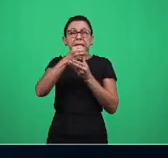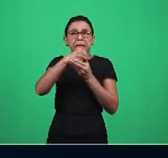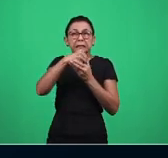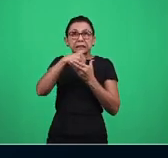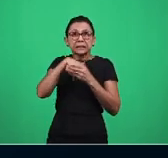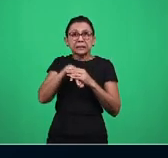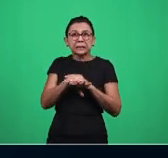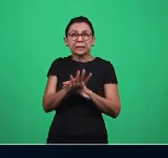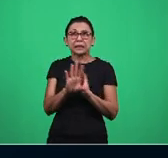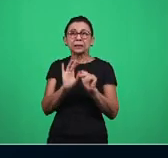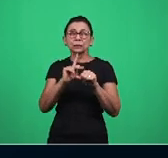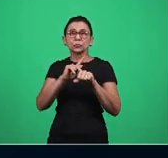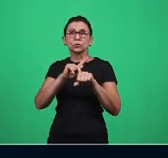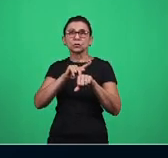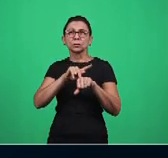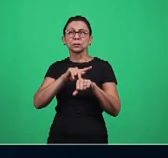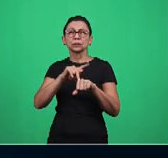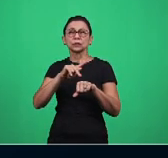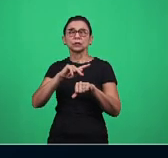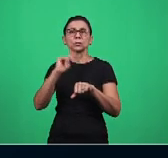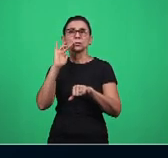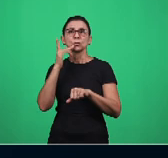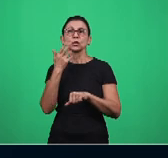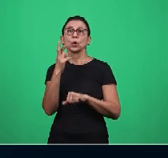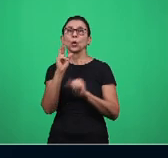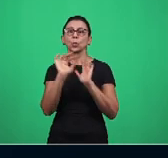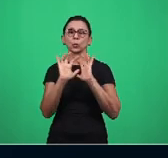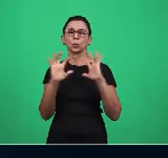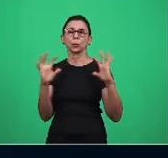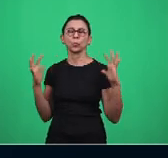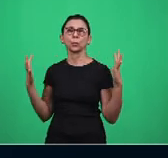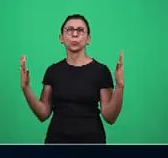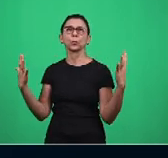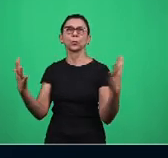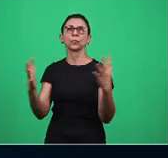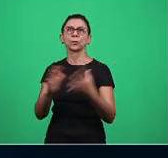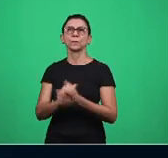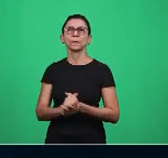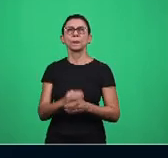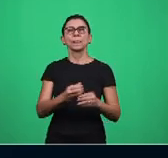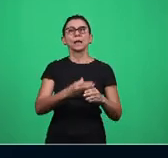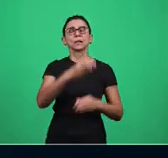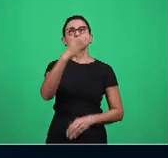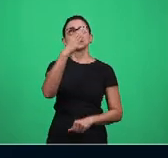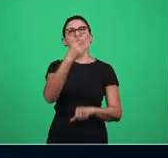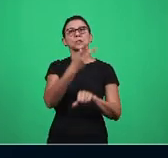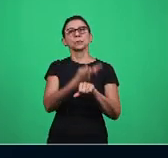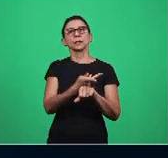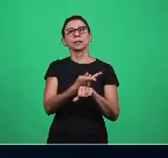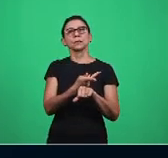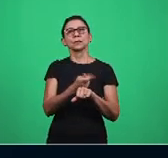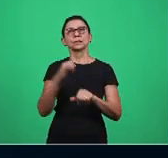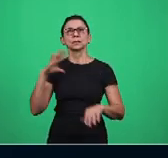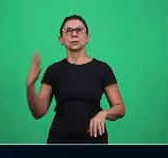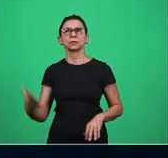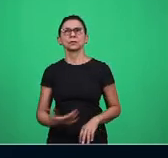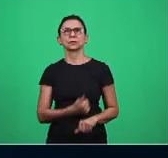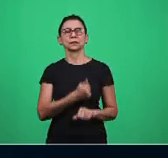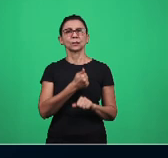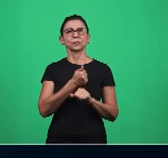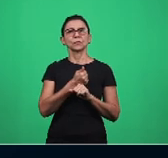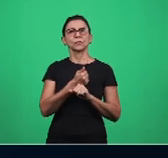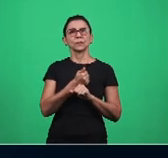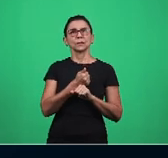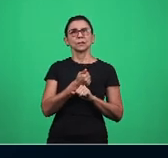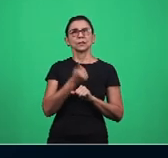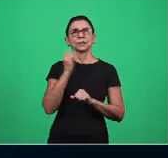de la rédemption. Le palanquin en or parle de pouvoir et l'assis en pourpre parle du sang de